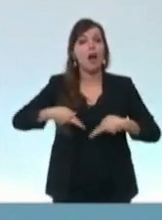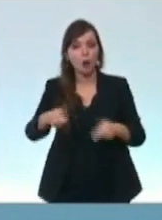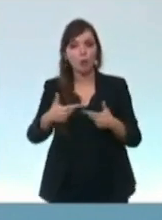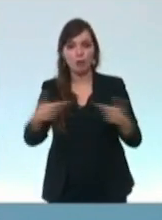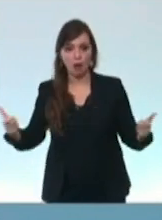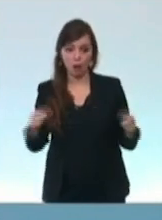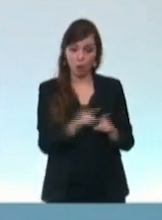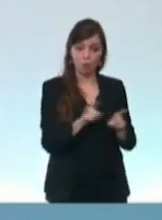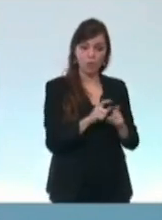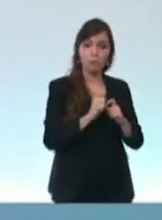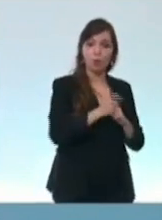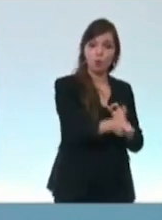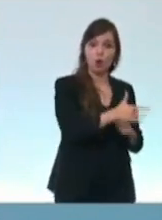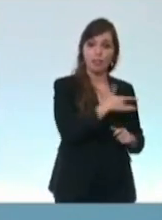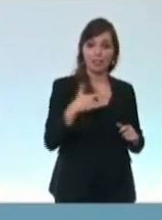renforcée dans les restaurants